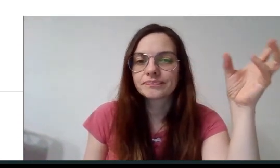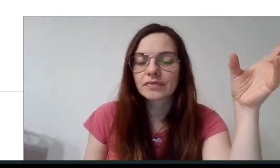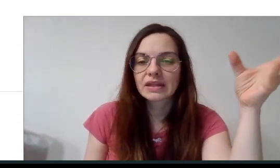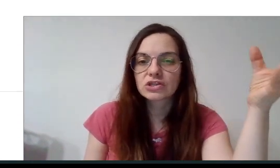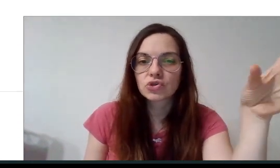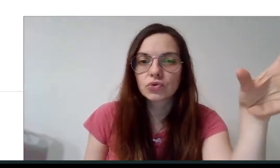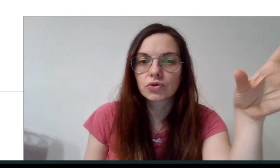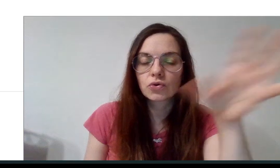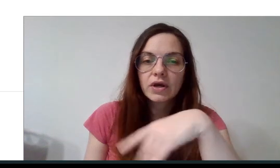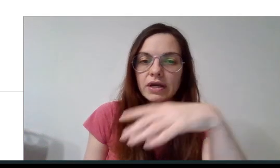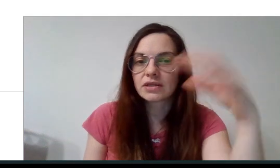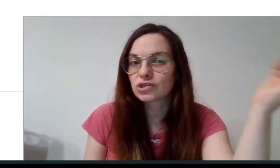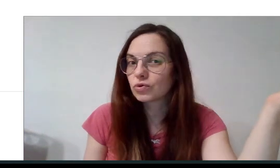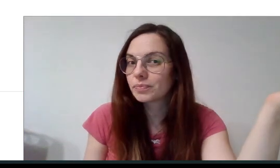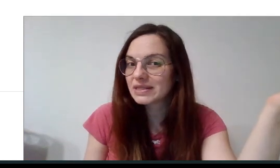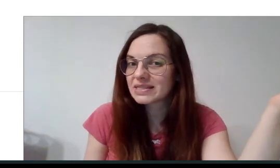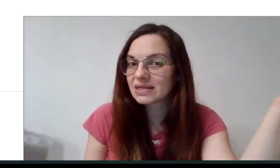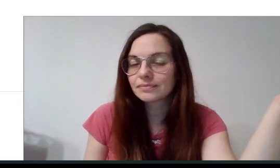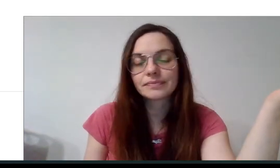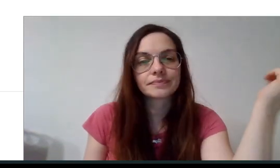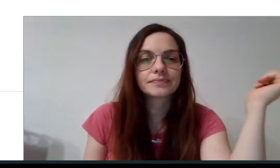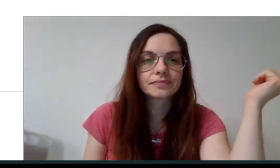Stück Kuchen, das Stück Pizza.